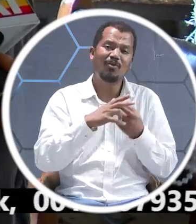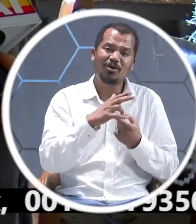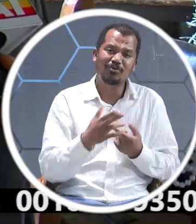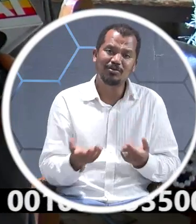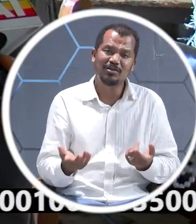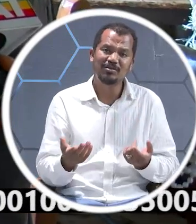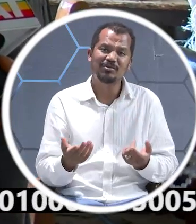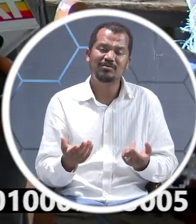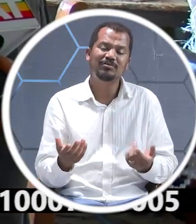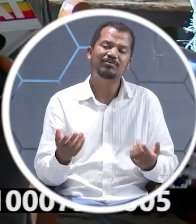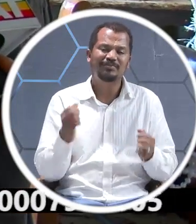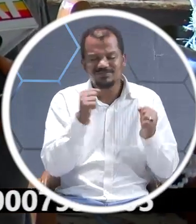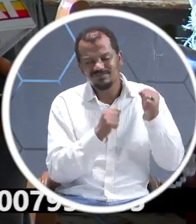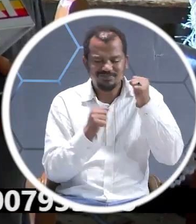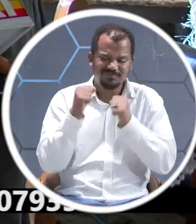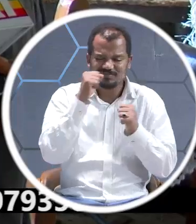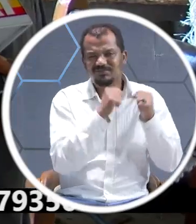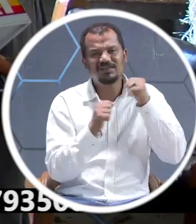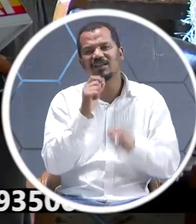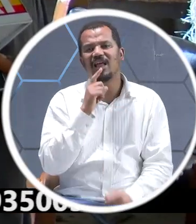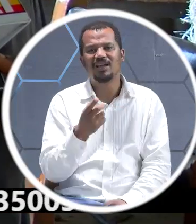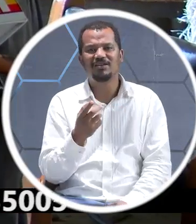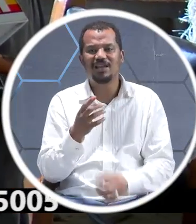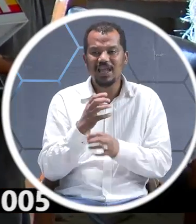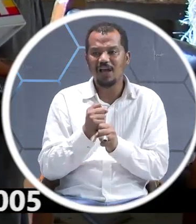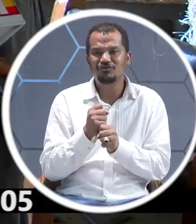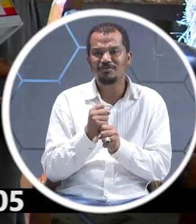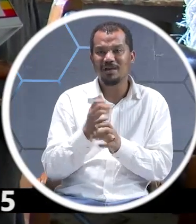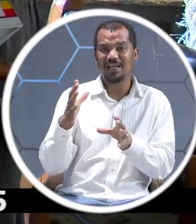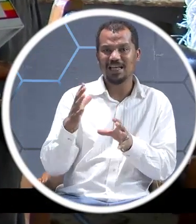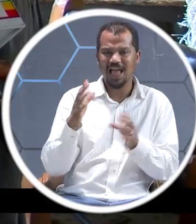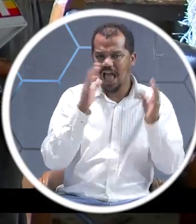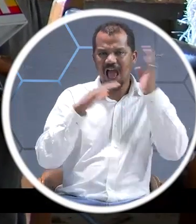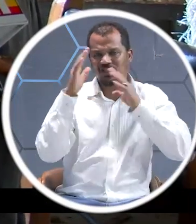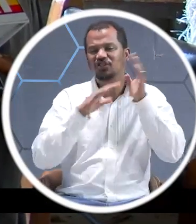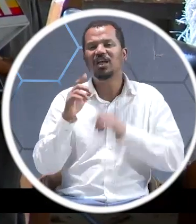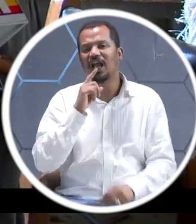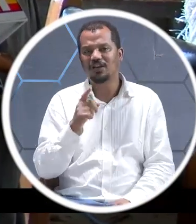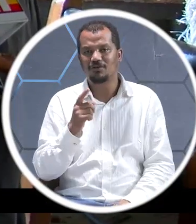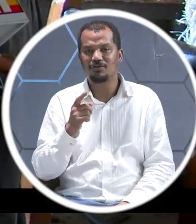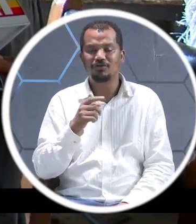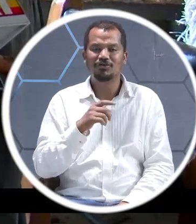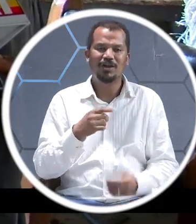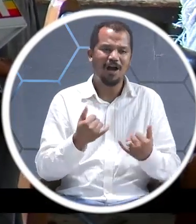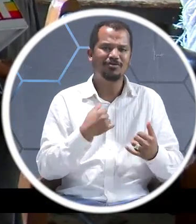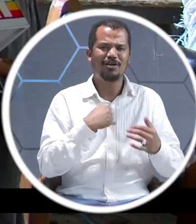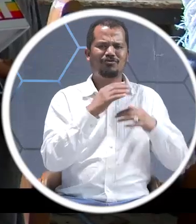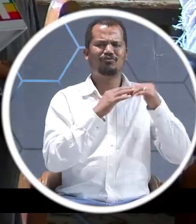آقارتو بدن. یا اون گری یه تاگل نو نشیم از اون تن ملکا کریم و از چگاری نو بلند نجی